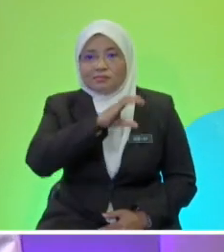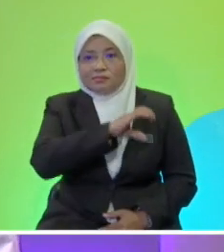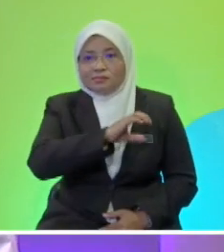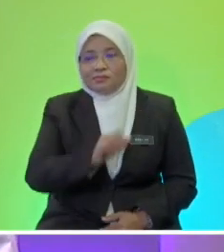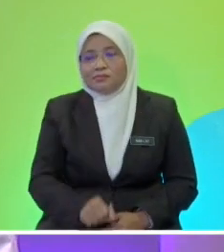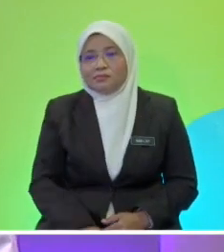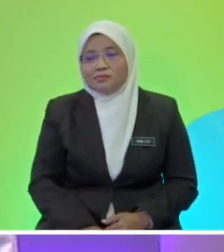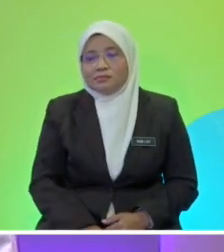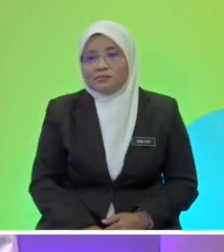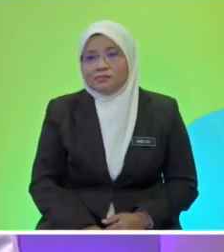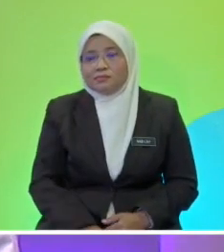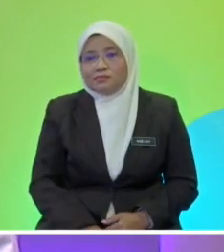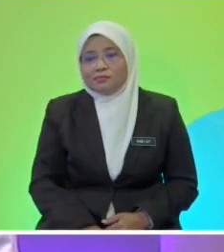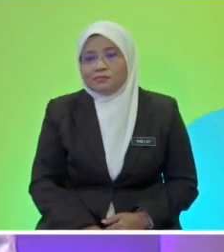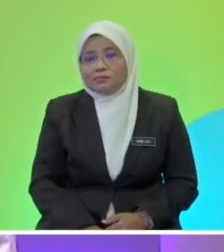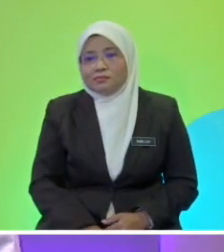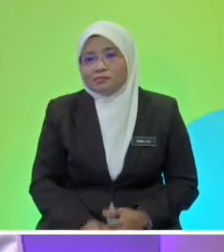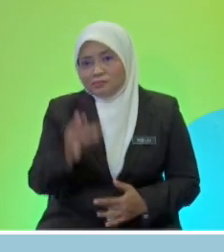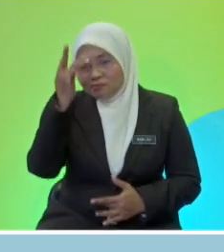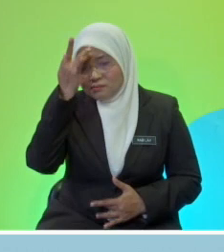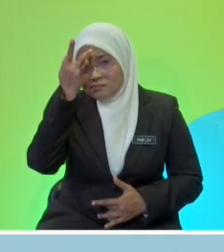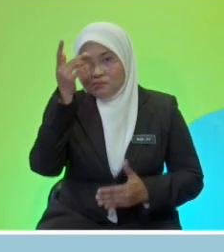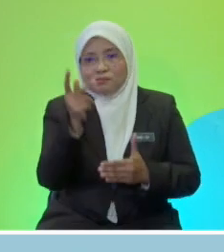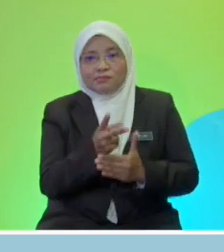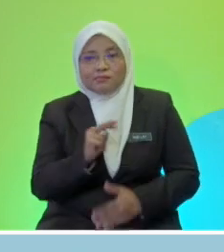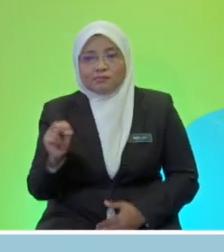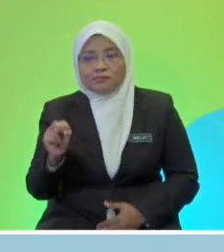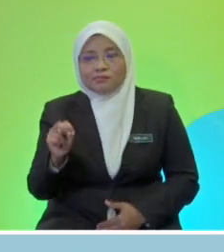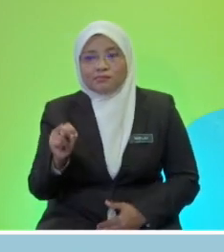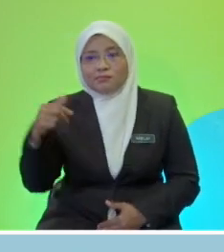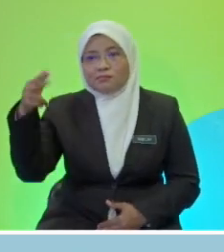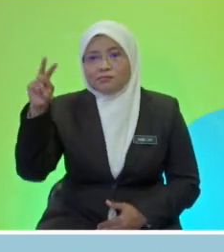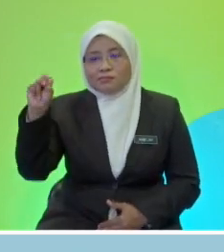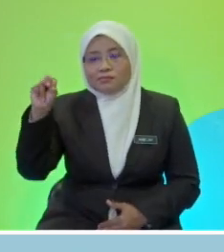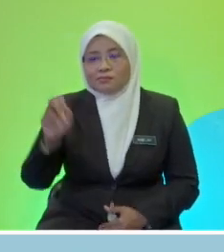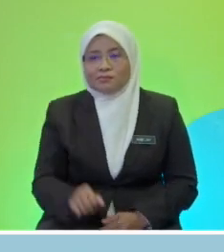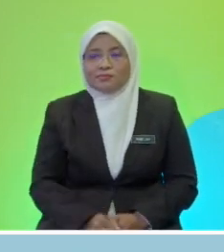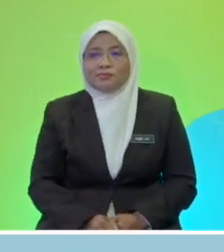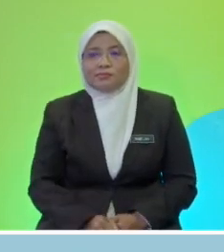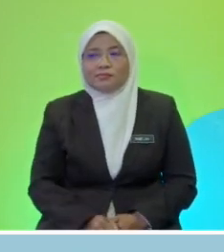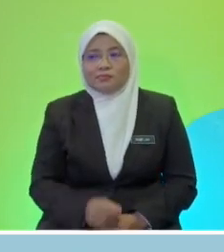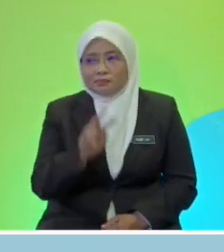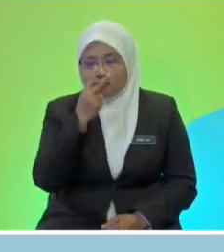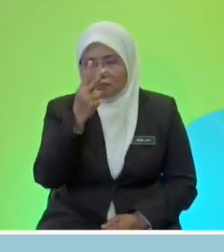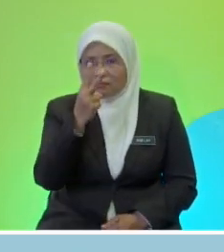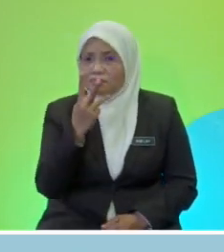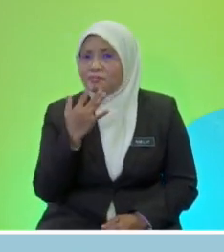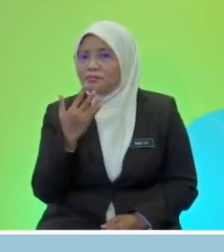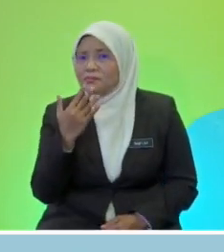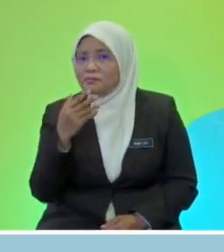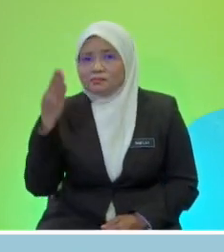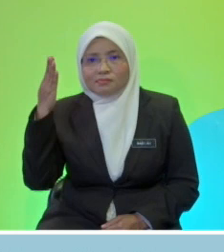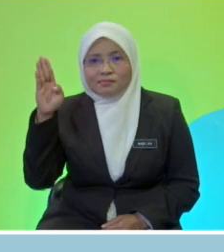jin ini kita tengok dia dari segi Bagaimana bagian yang kecil-kecil bisa mulai nampak yang warna biru warna